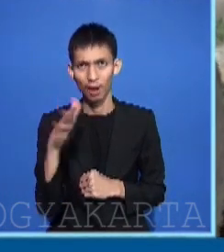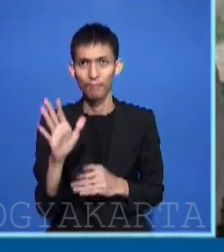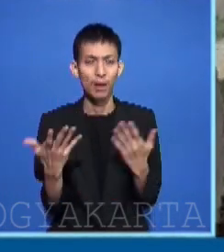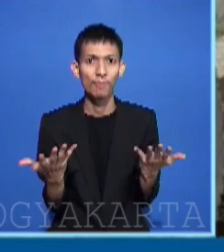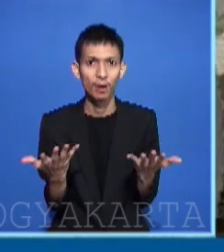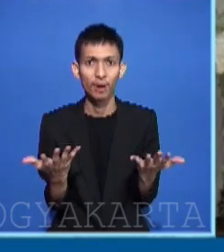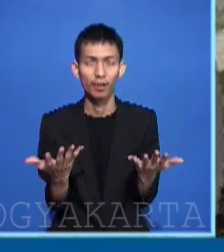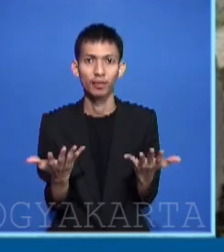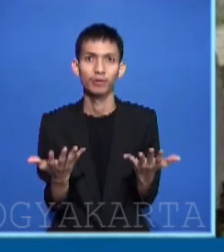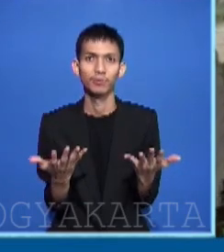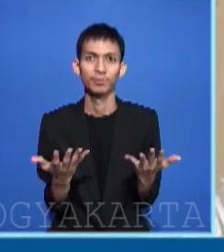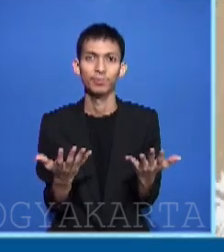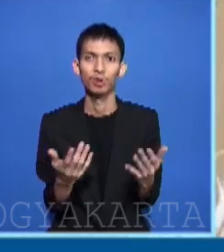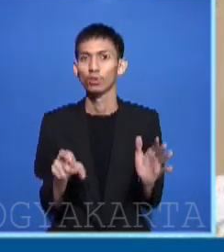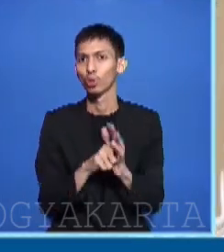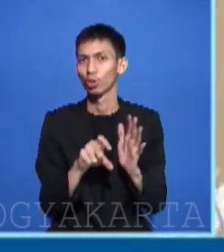sumbangan